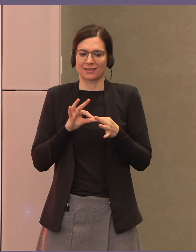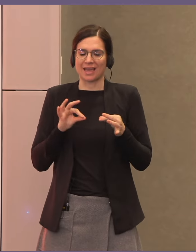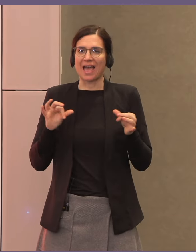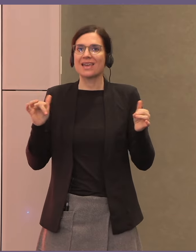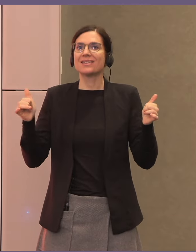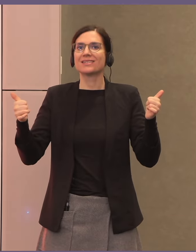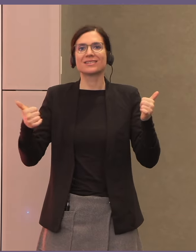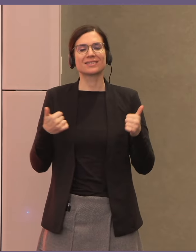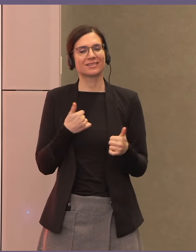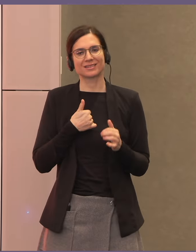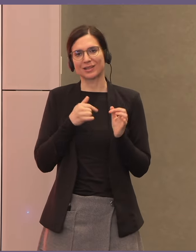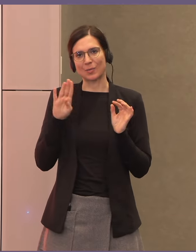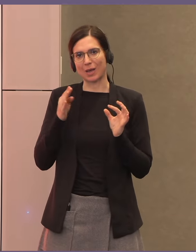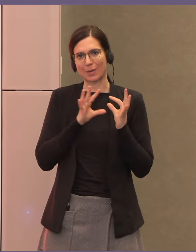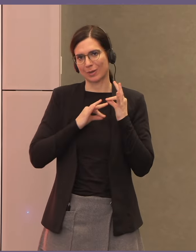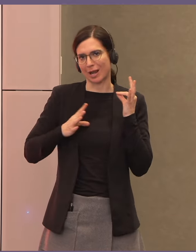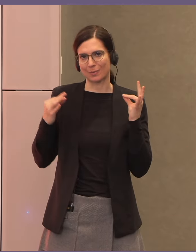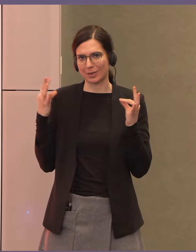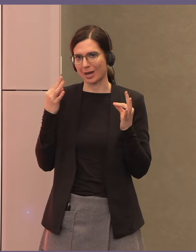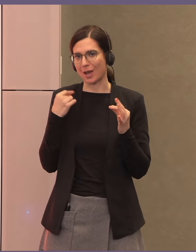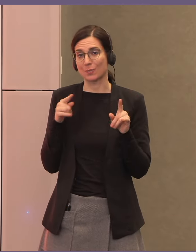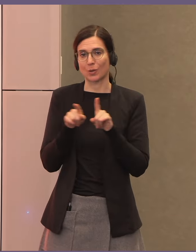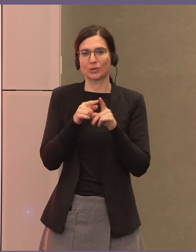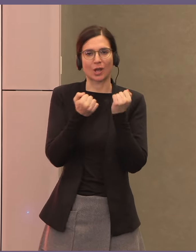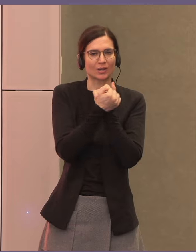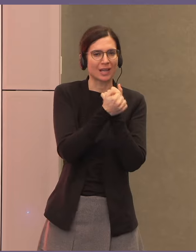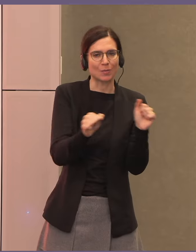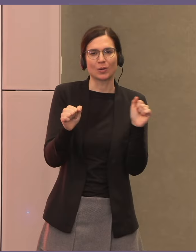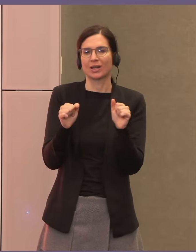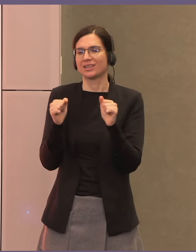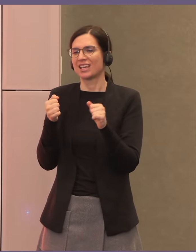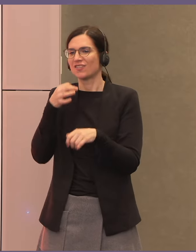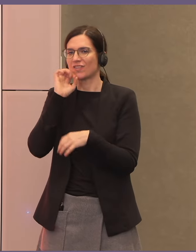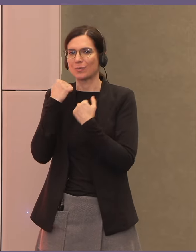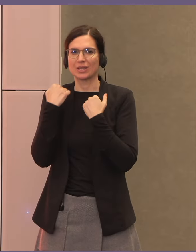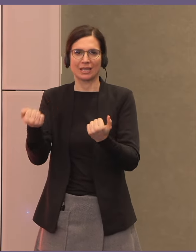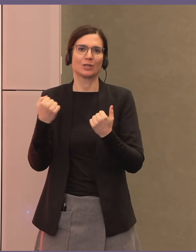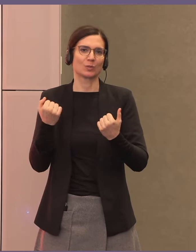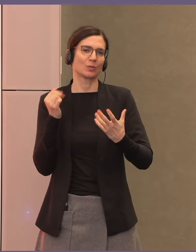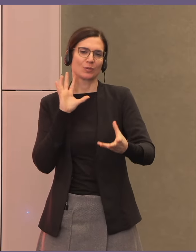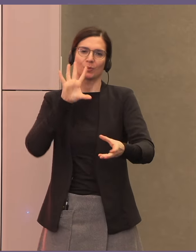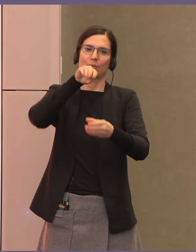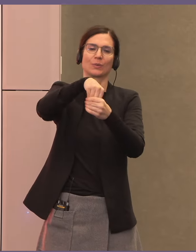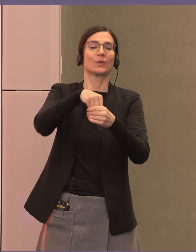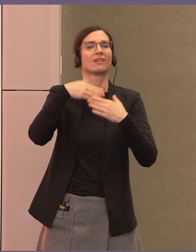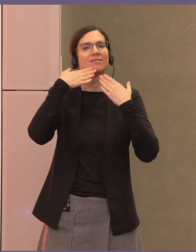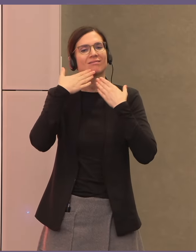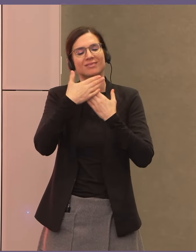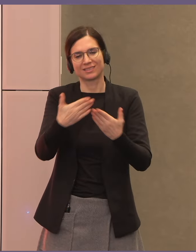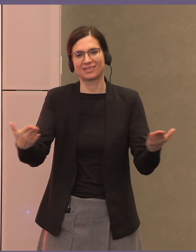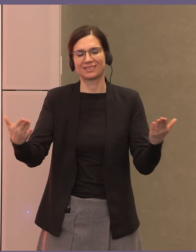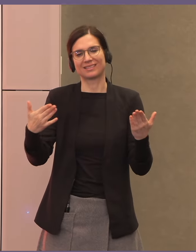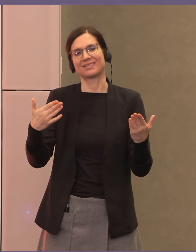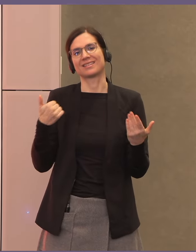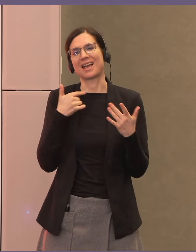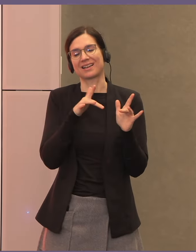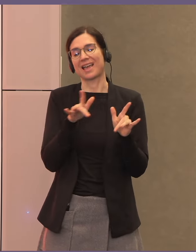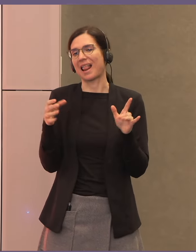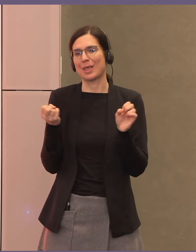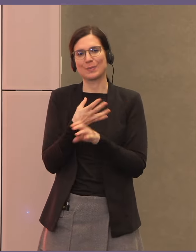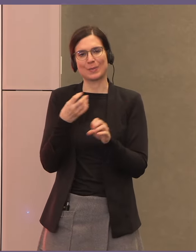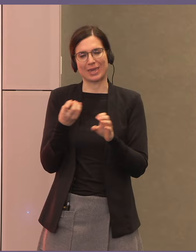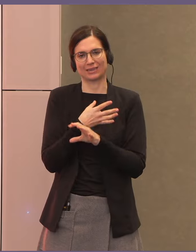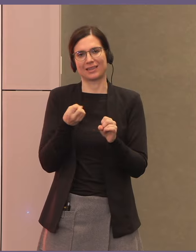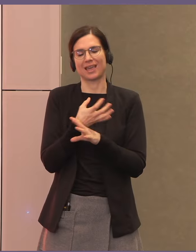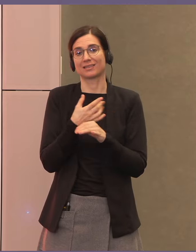Brammer aber noch viel mehr die Bedeutung von Demokratie und Feminismus mit uns geteilt haben danke an dieser Stelle auch an alle Medien